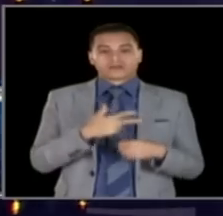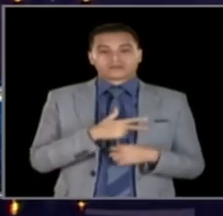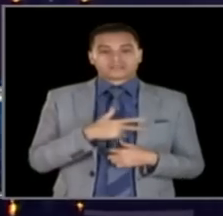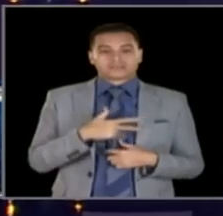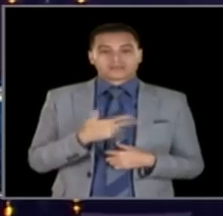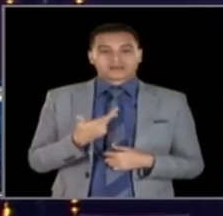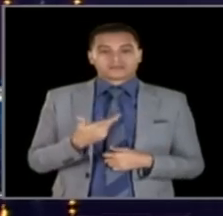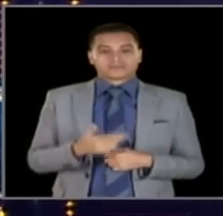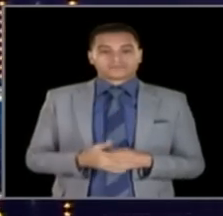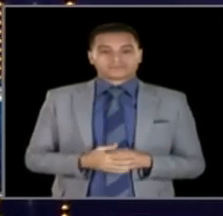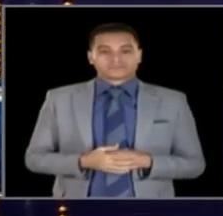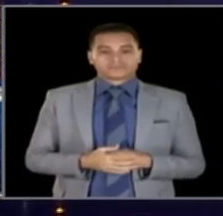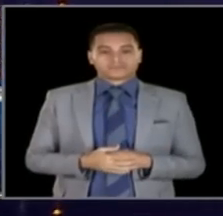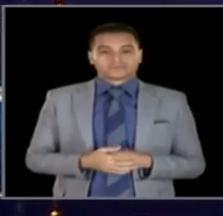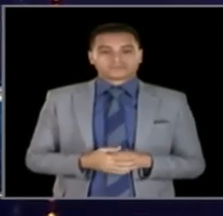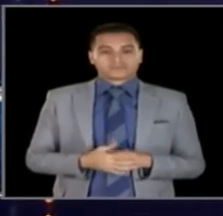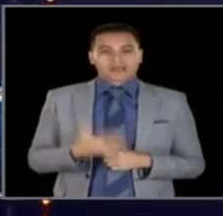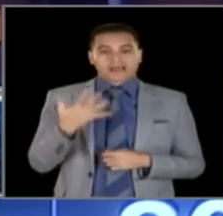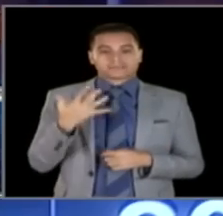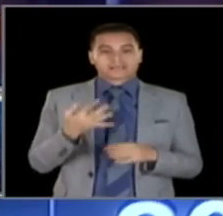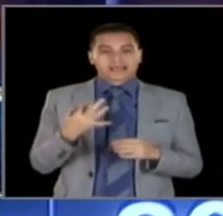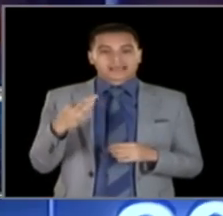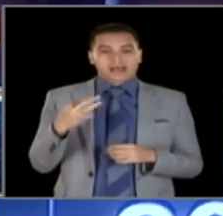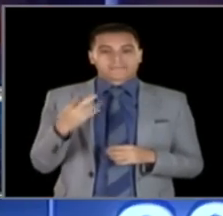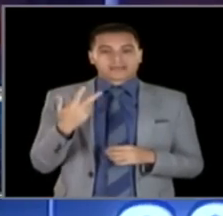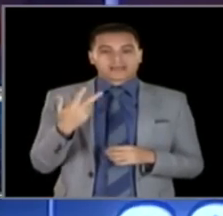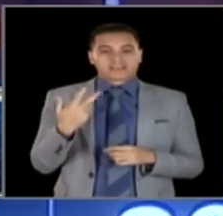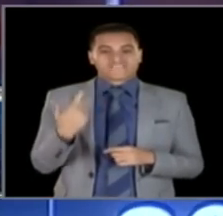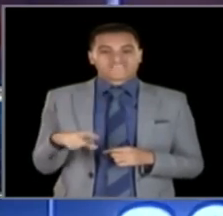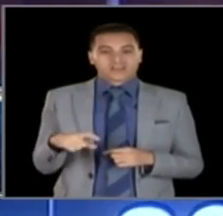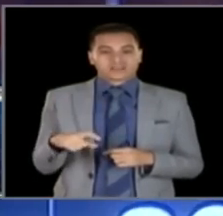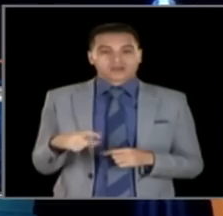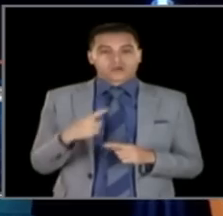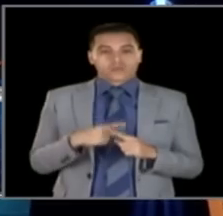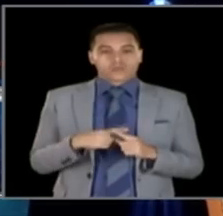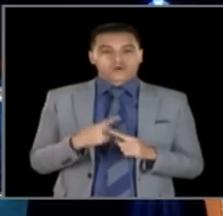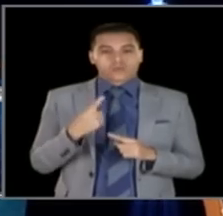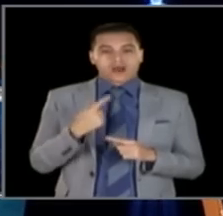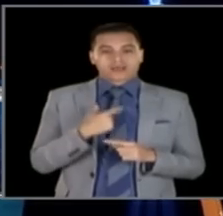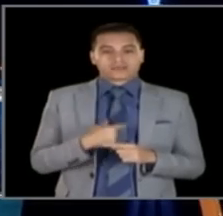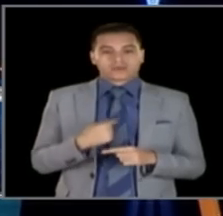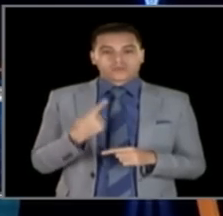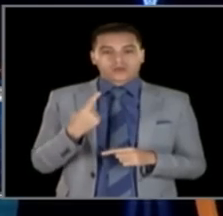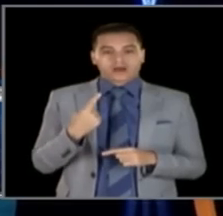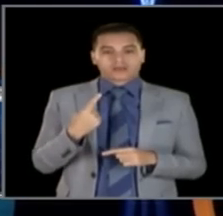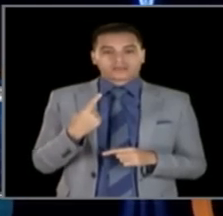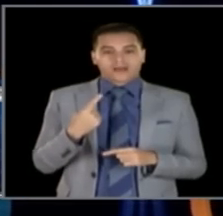هي؟ 5 ذهب، 3 فضة، وميدالية واحدة